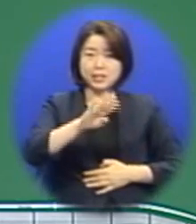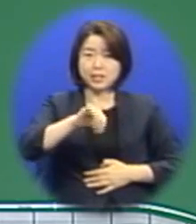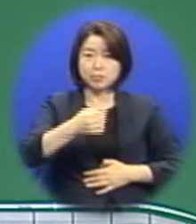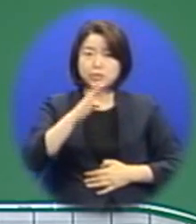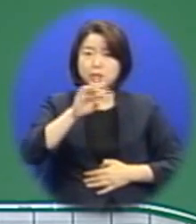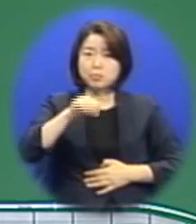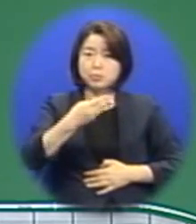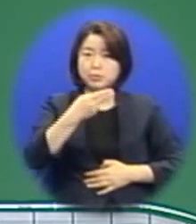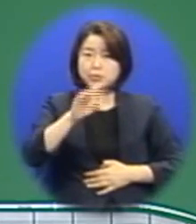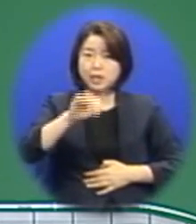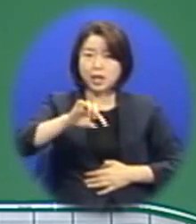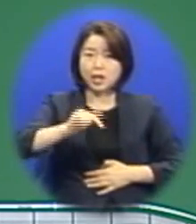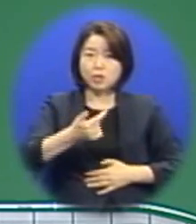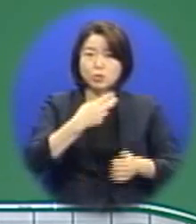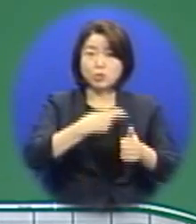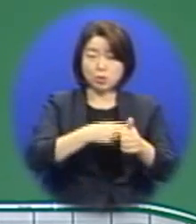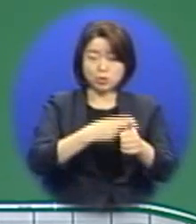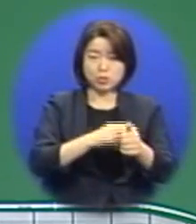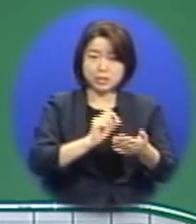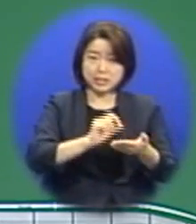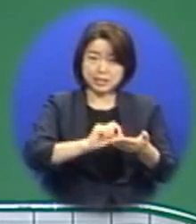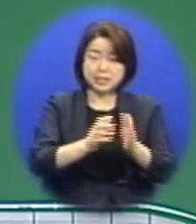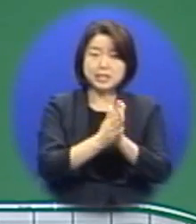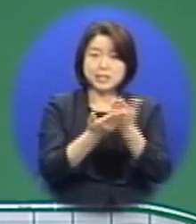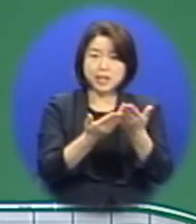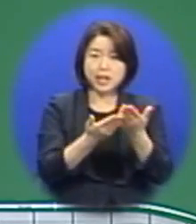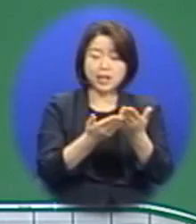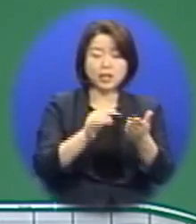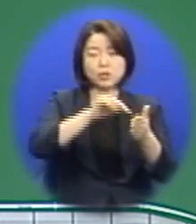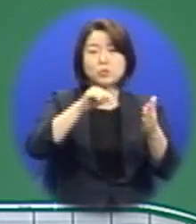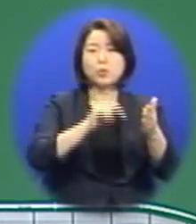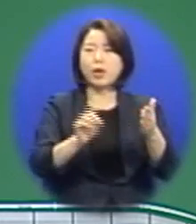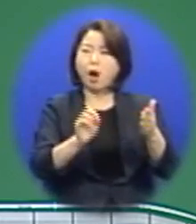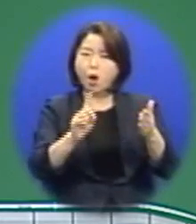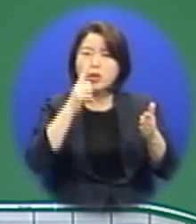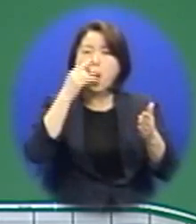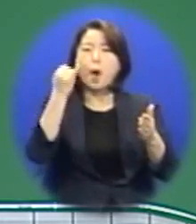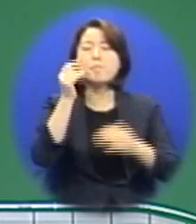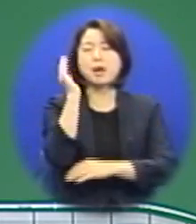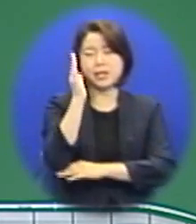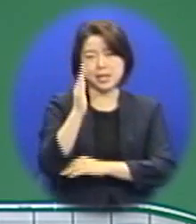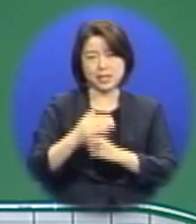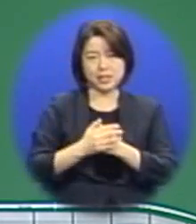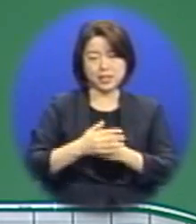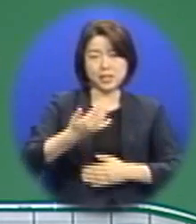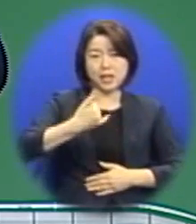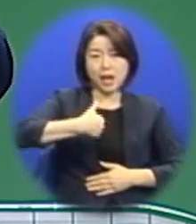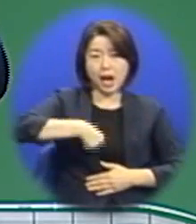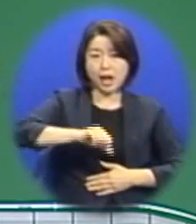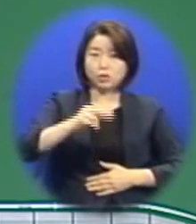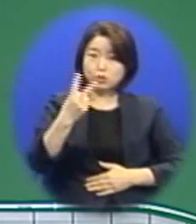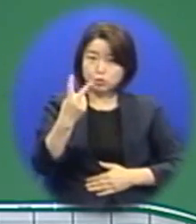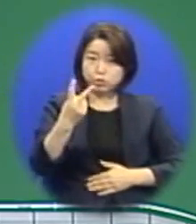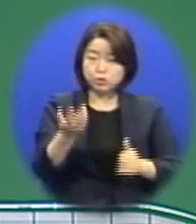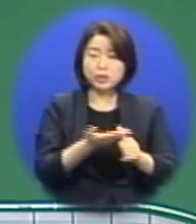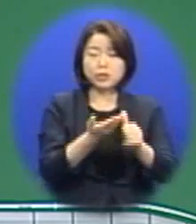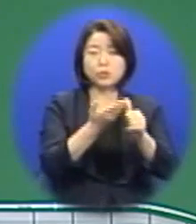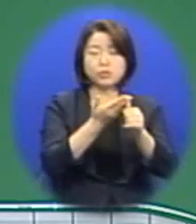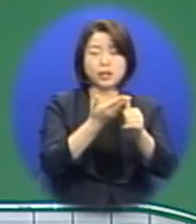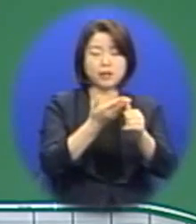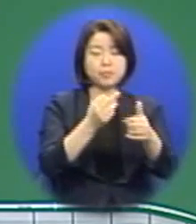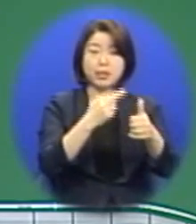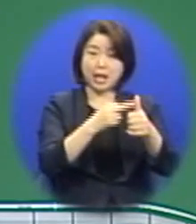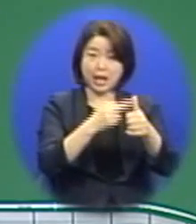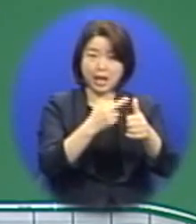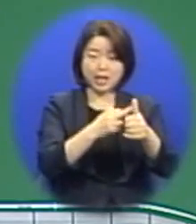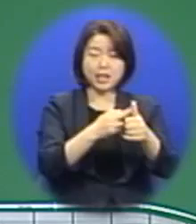속에서 어느 엄마 이야기를 하셨습니다. 아들 둘을 기르는데 한 아이는 사춘기가